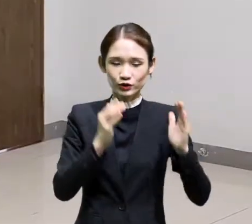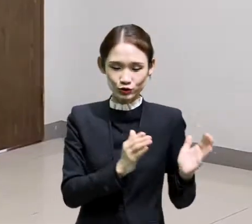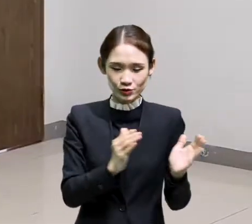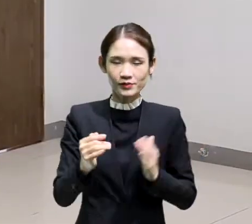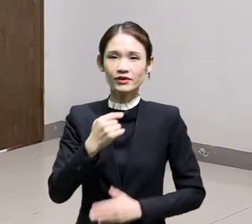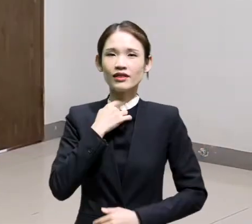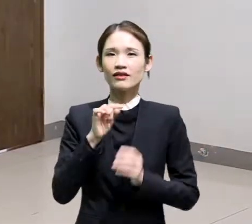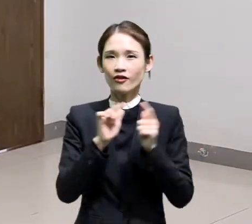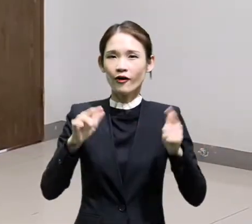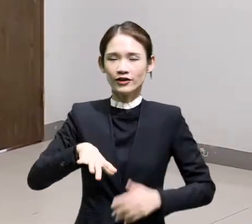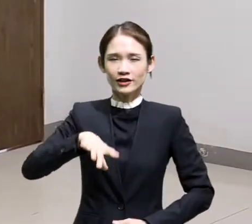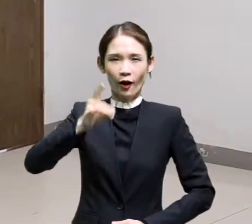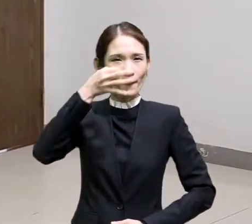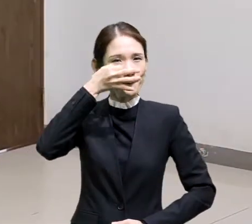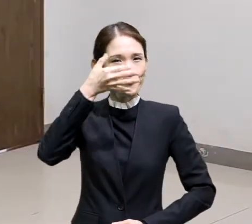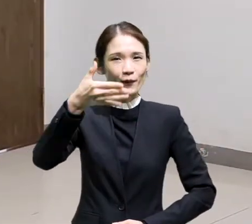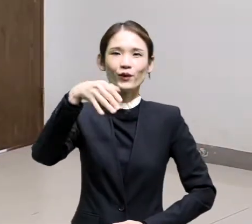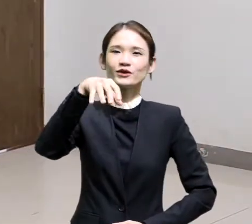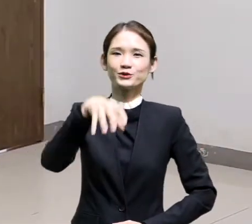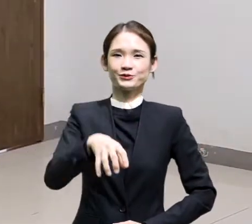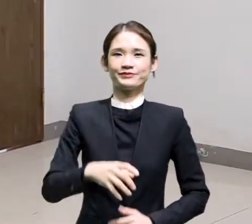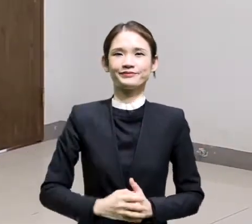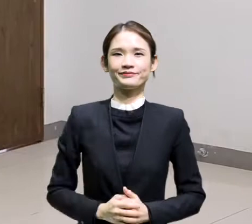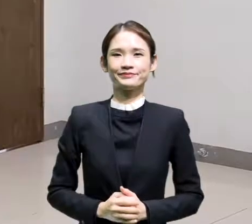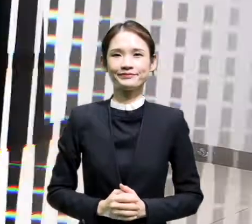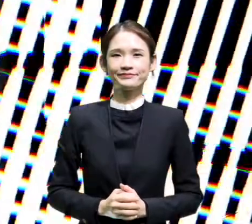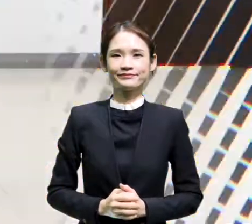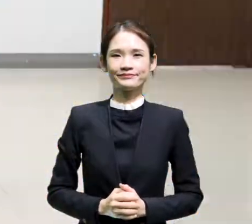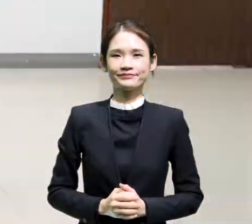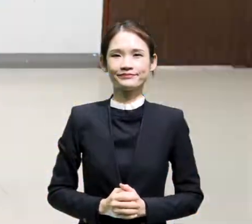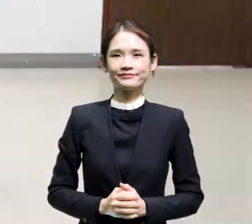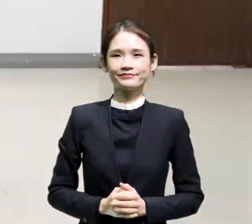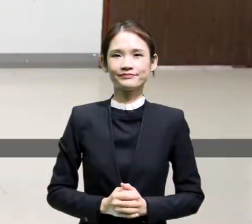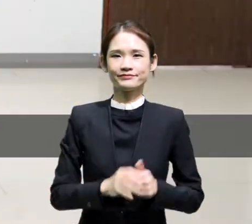그동안 준비해온 것들을 처음 보여주는 곳입니다.